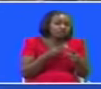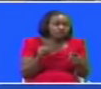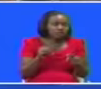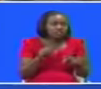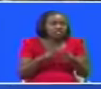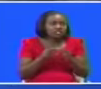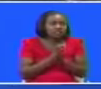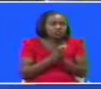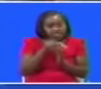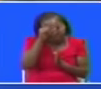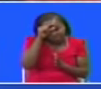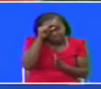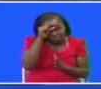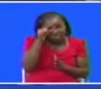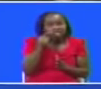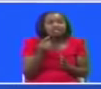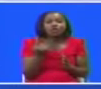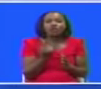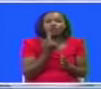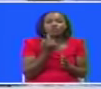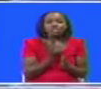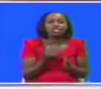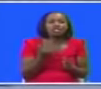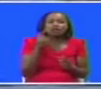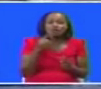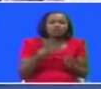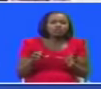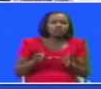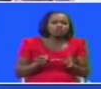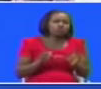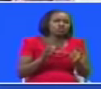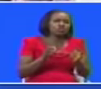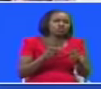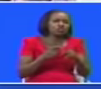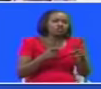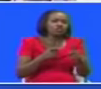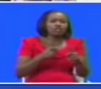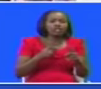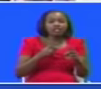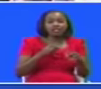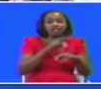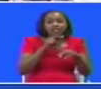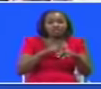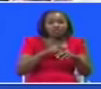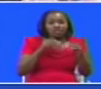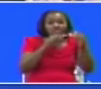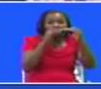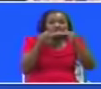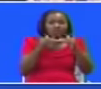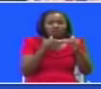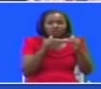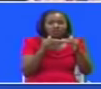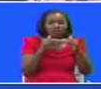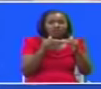serikali. Na hilo ndio kile jambo kinatakikana kiwe pushed kwenye federal level. So lazima federal au national